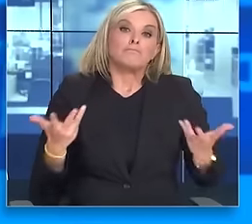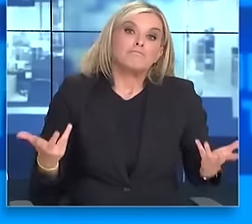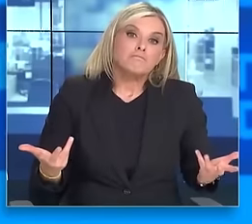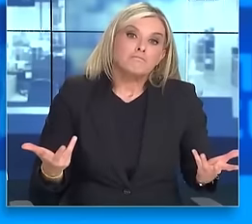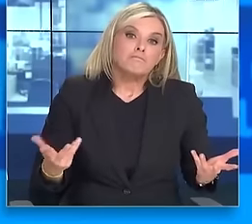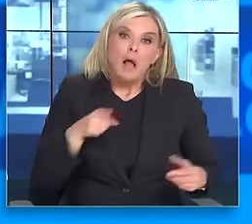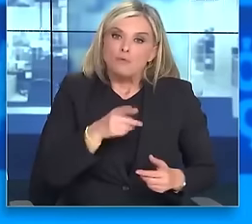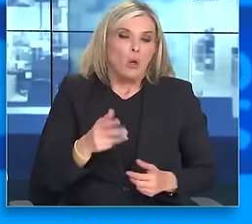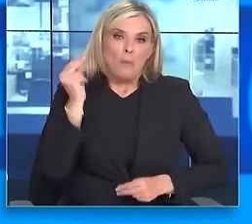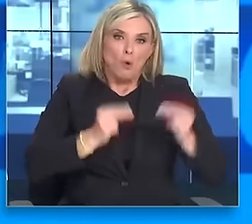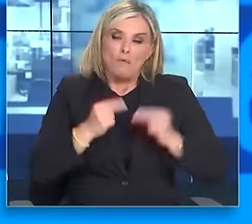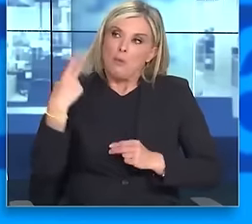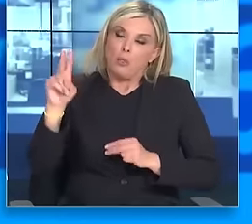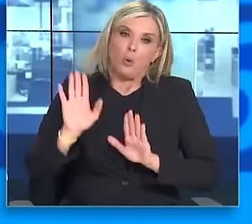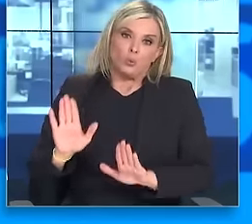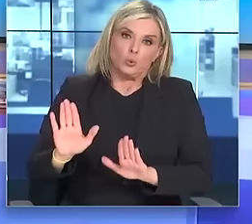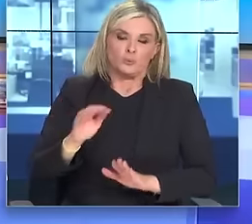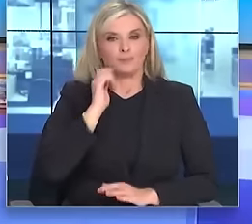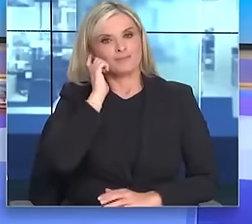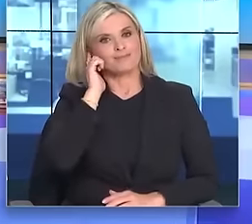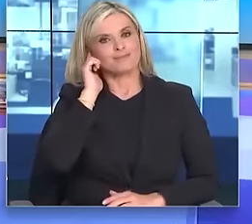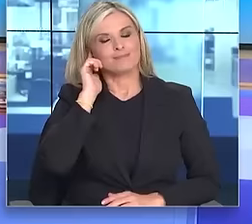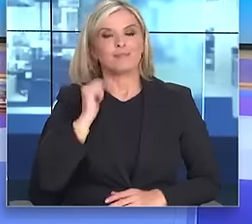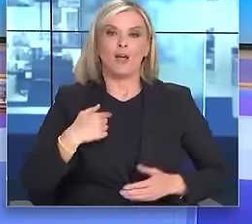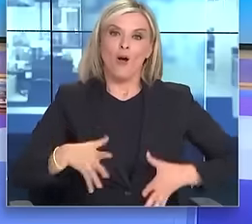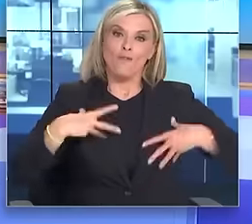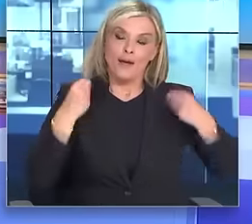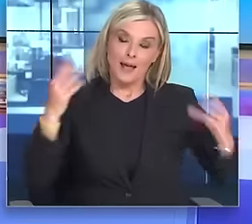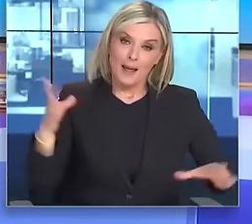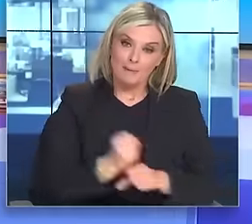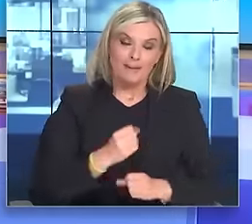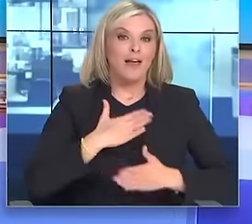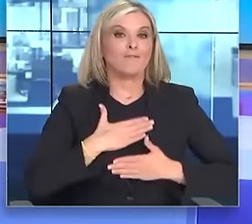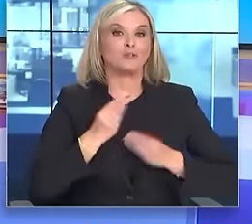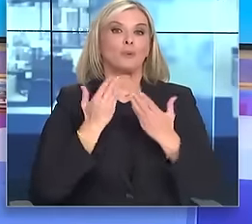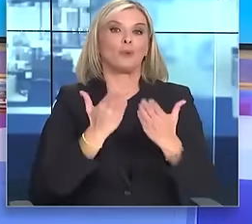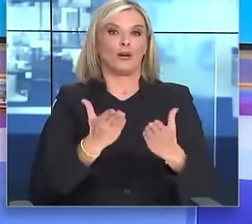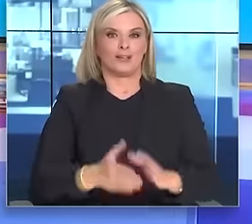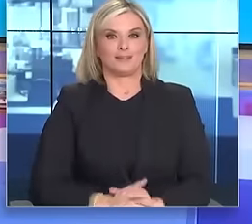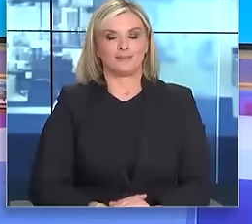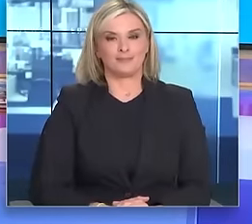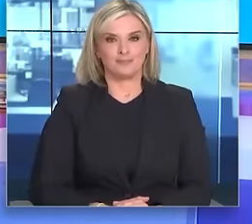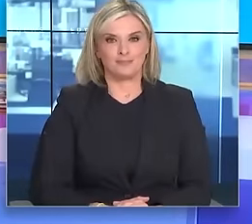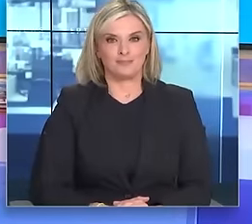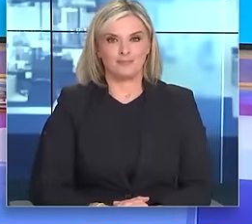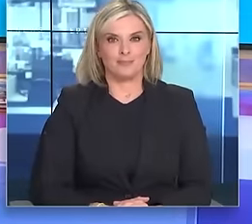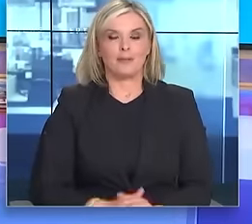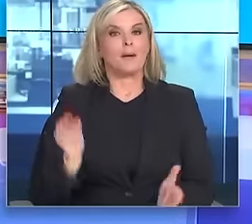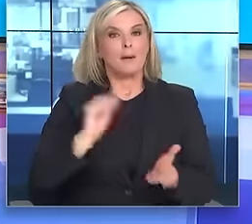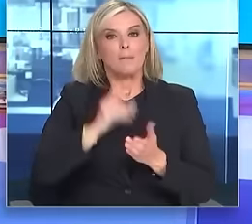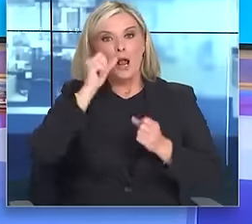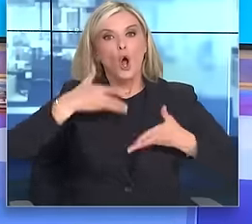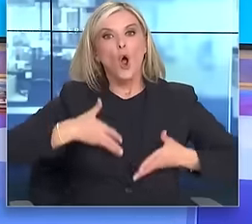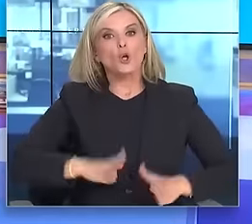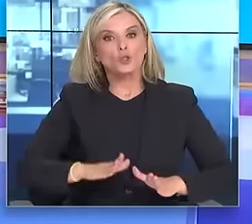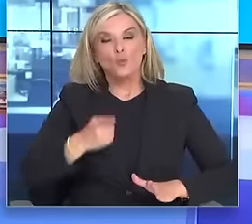αυτό δεν είναι δικό μου θέμα. Είναι δικό του θέμα. Μάλιστα. Λοιπόν, να σας ευχηθώ καλή επιτυχία. Ευχαριστώ πάρα πολύ. Μήπως τώρα, πάλι ο γιος μου έβαλε να σας ρωτήσω αν μπορούμε να